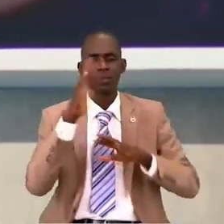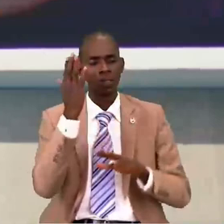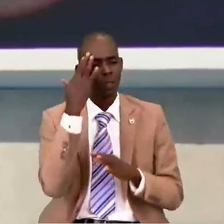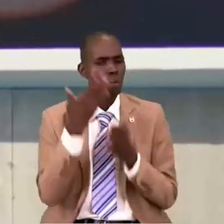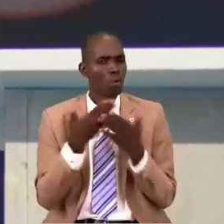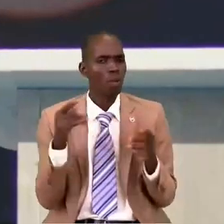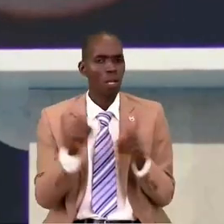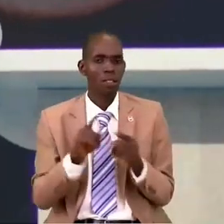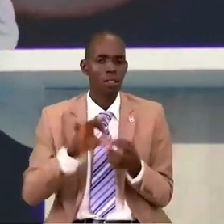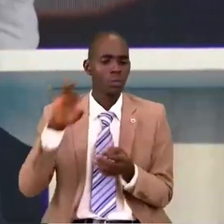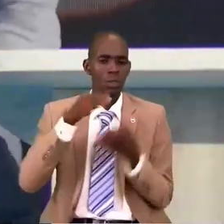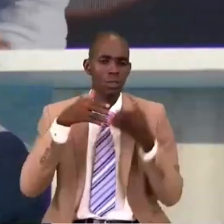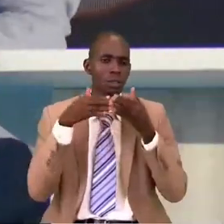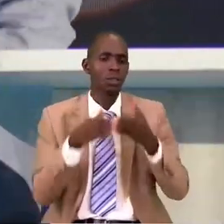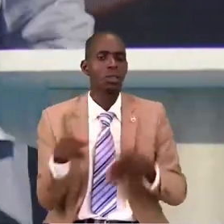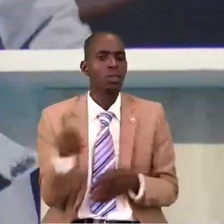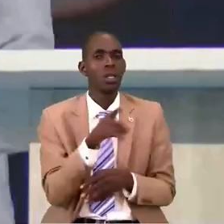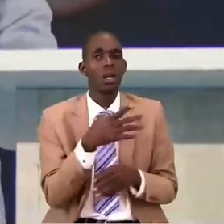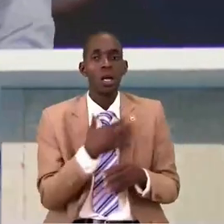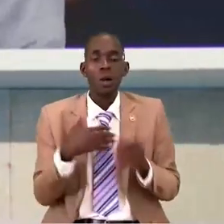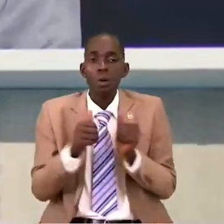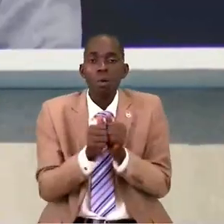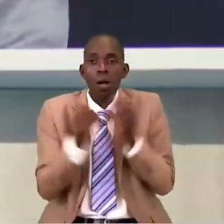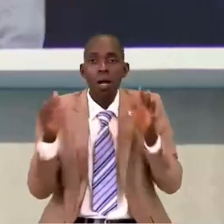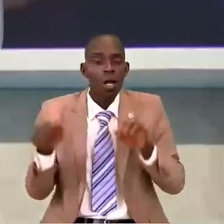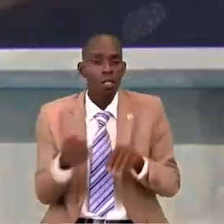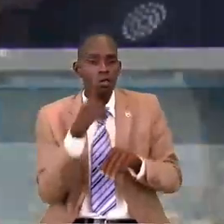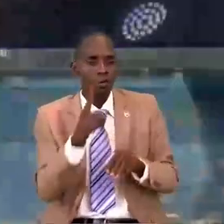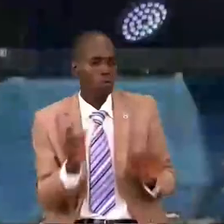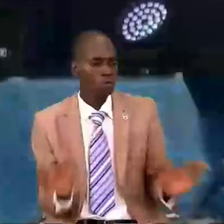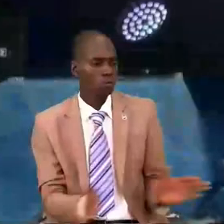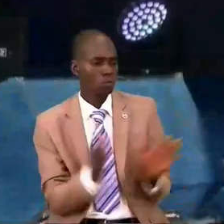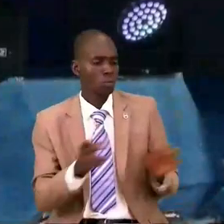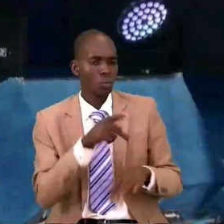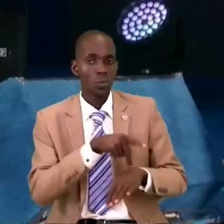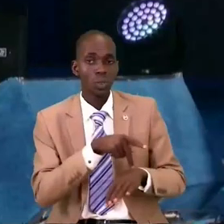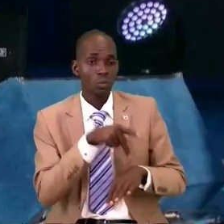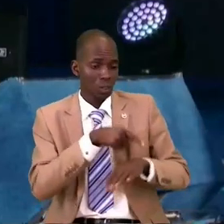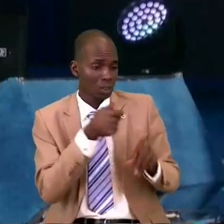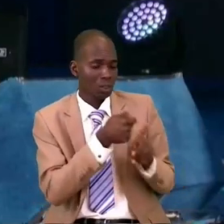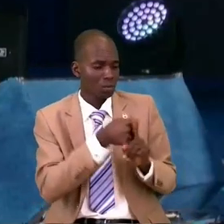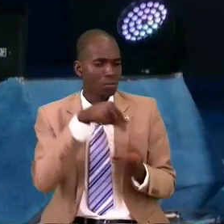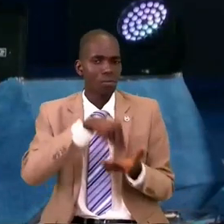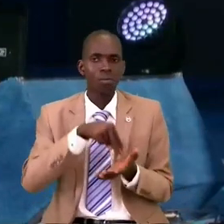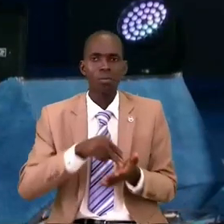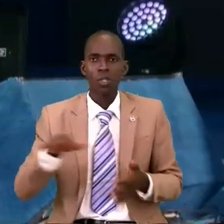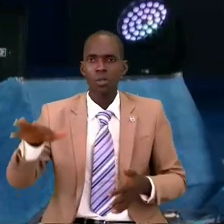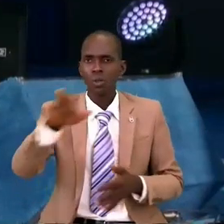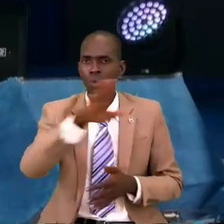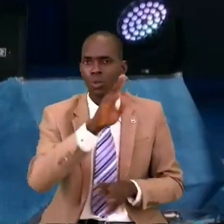pousse, Pierre s'est levé là, dit, oh, homme d'Israël, écoutez ma parole. Le Seigneur Jésus-Christ, que vous avez